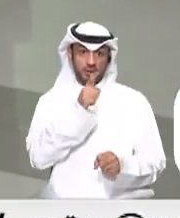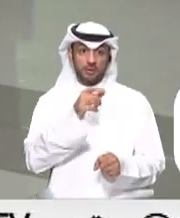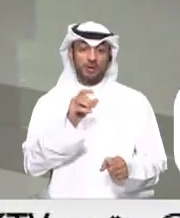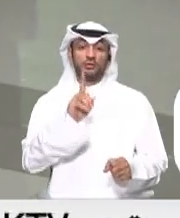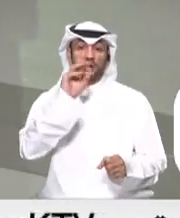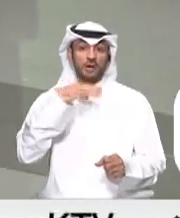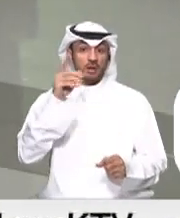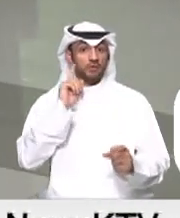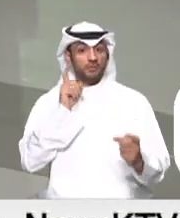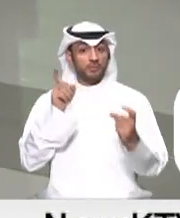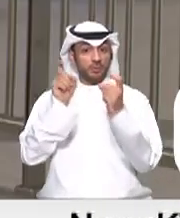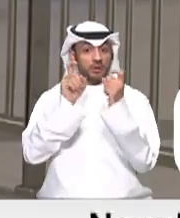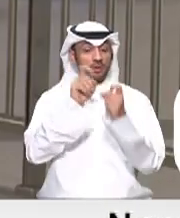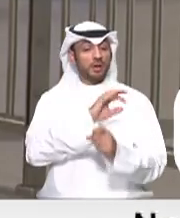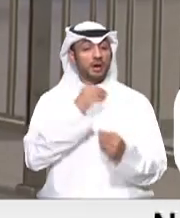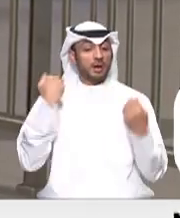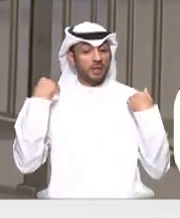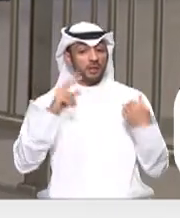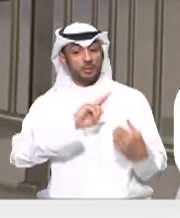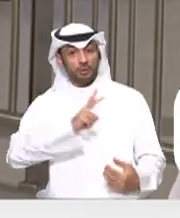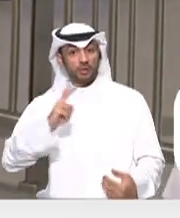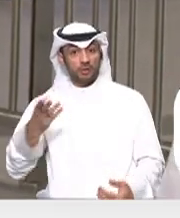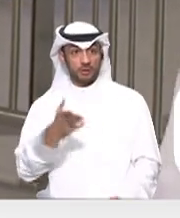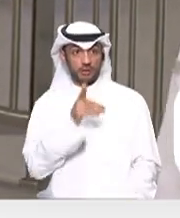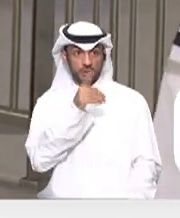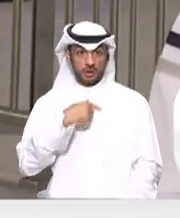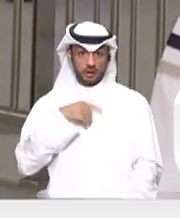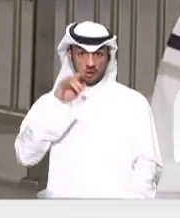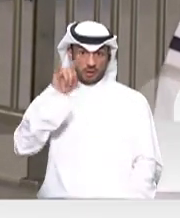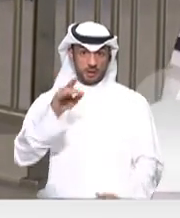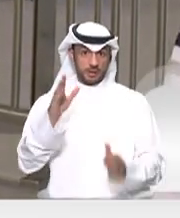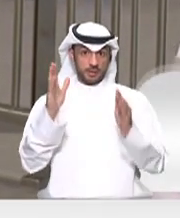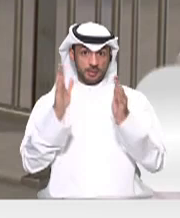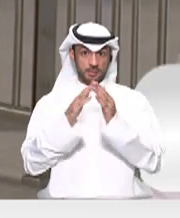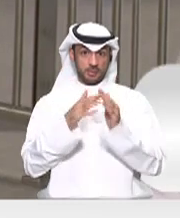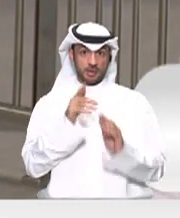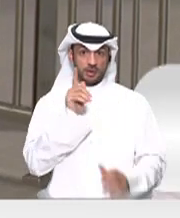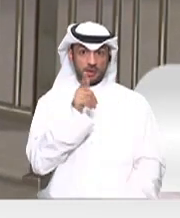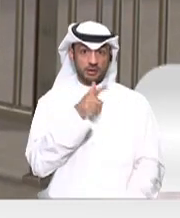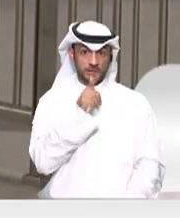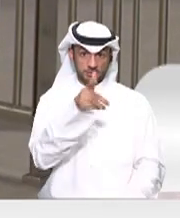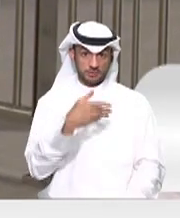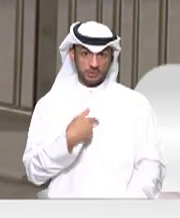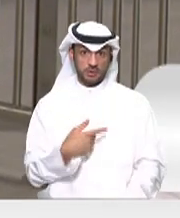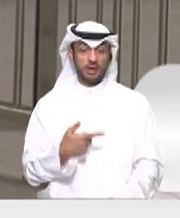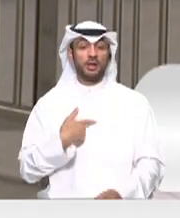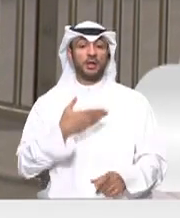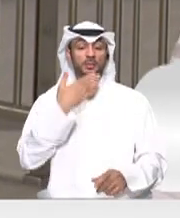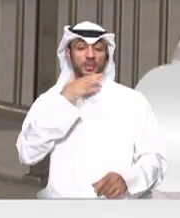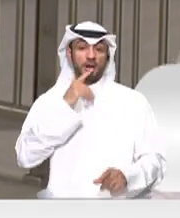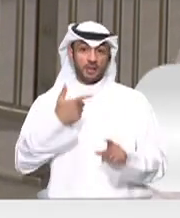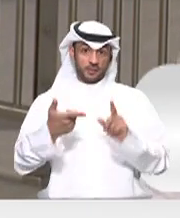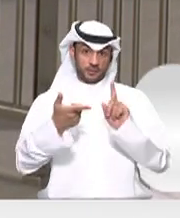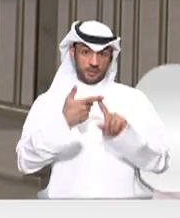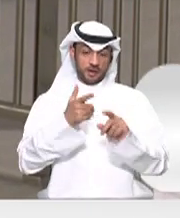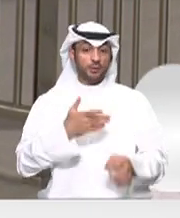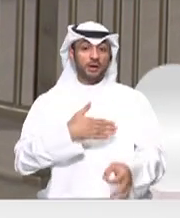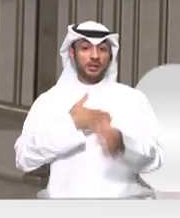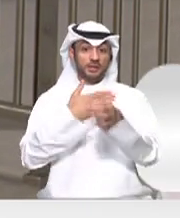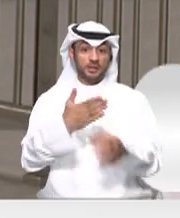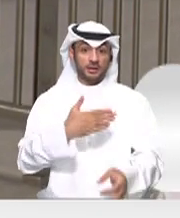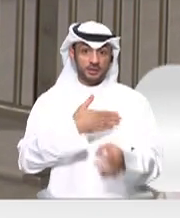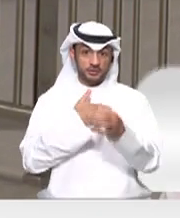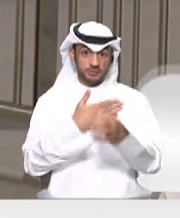على التنافس في اكثر من رياضه لعبنا بطوله مصر طلعت شو اسمه الثاني بتنس